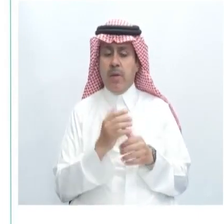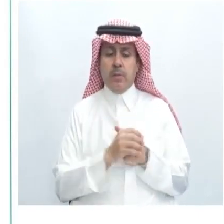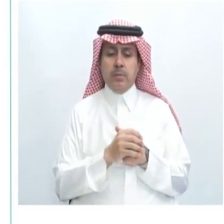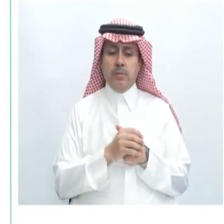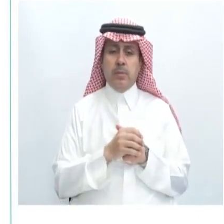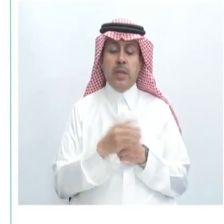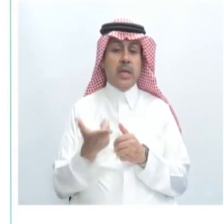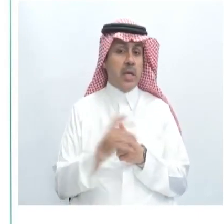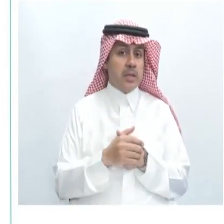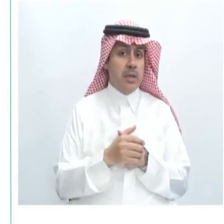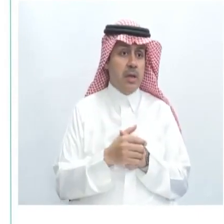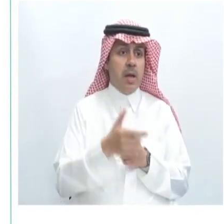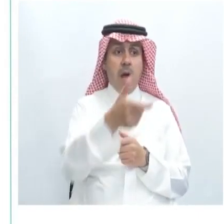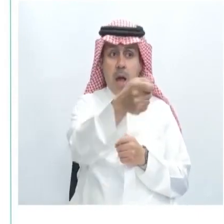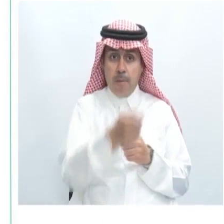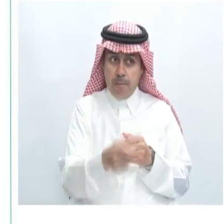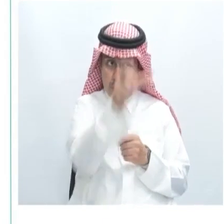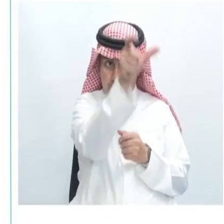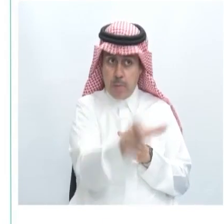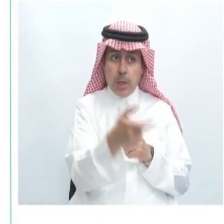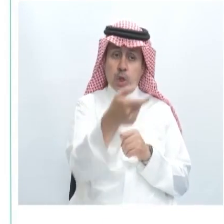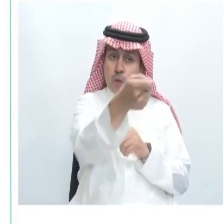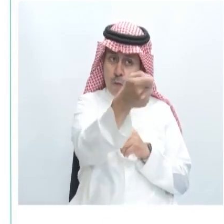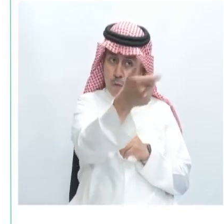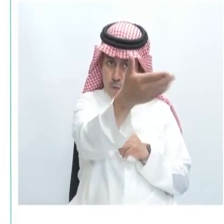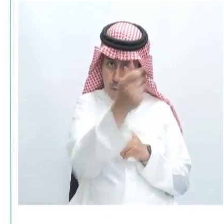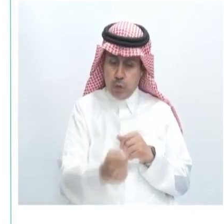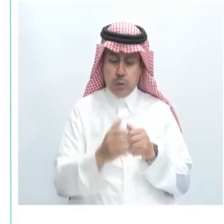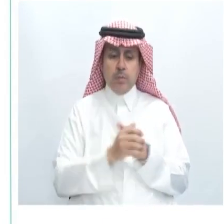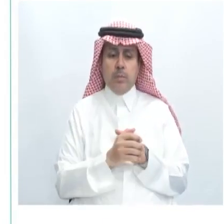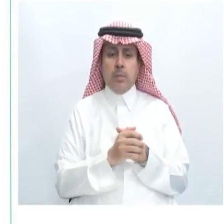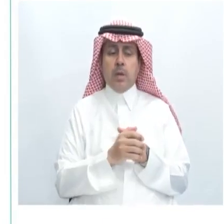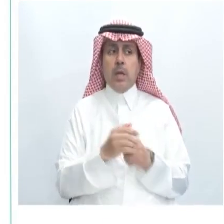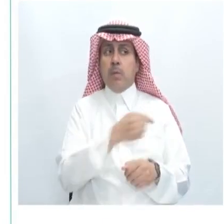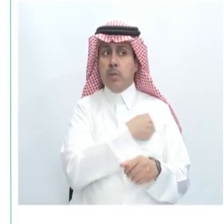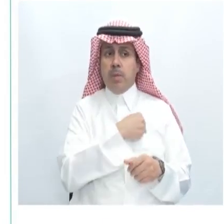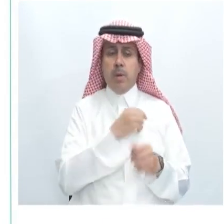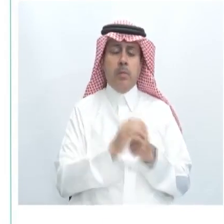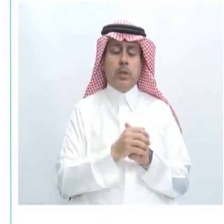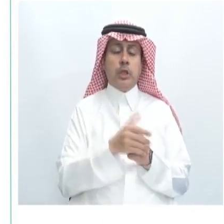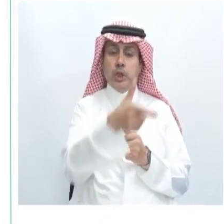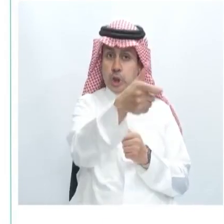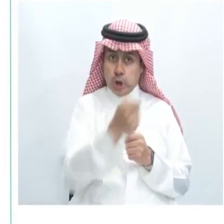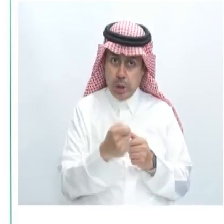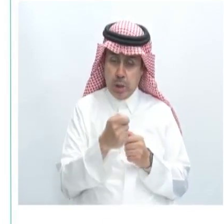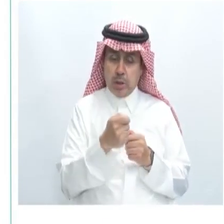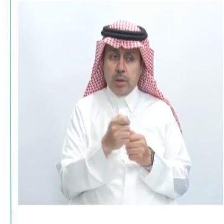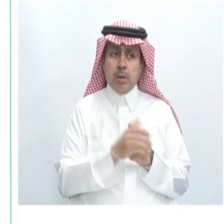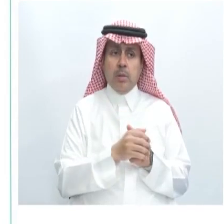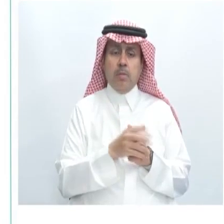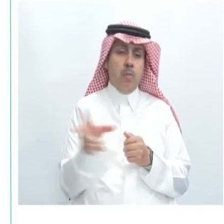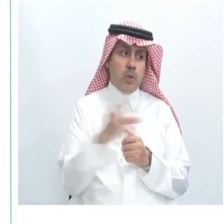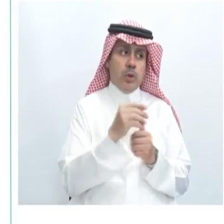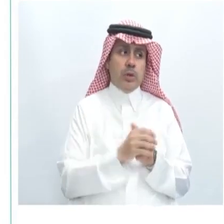لكي تحصل على عميل او مستهلك او زبون ايا كان مسمى لكي يقوم بشراء هذه هذا